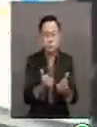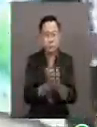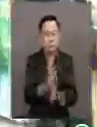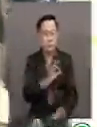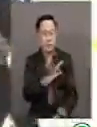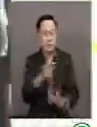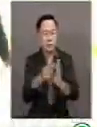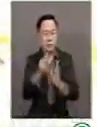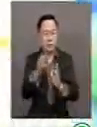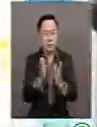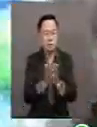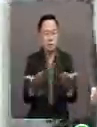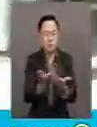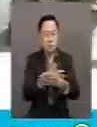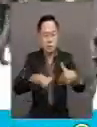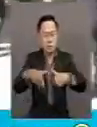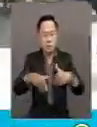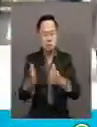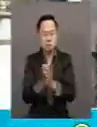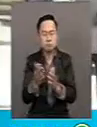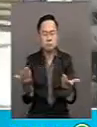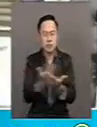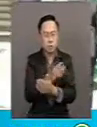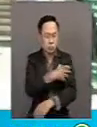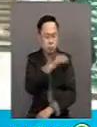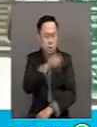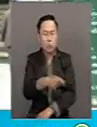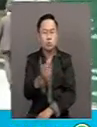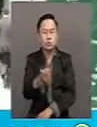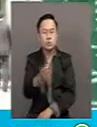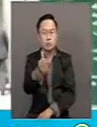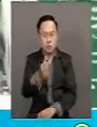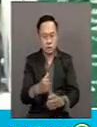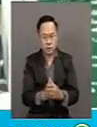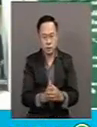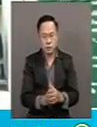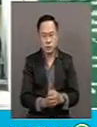ส่วนใหญ่ 70.9% บอกว่าไม่เห็นด้วย 29.1% บอกว่าเห็นด้วยครับ